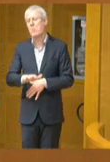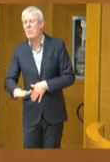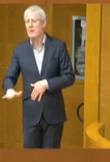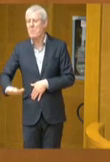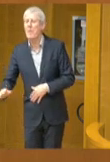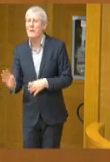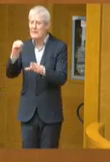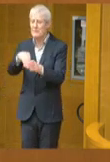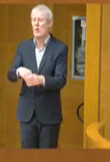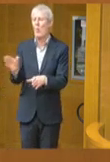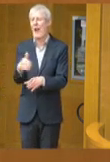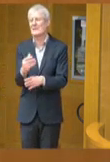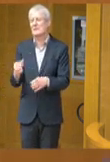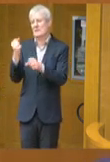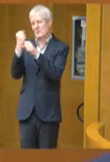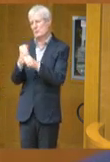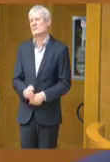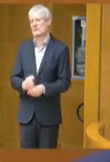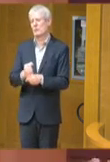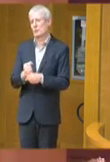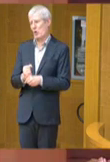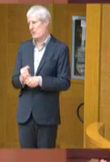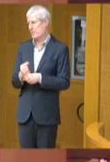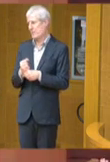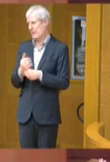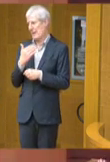inseriti nell'istituzione. Grazie.